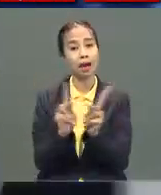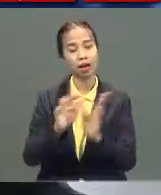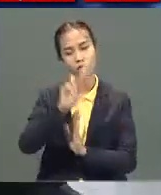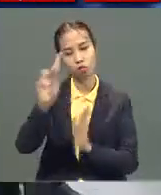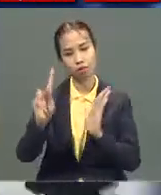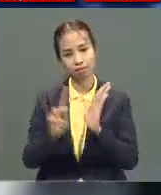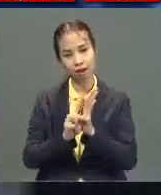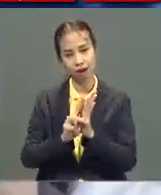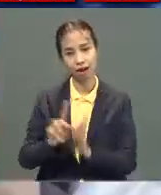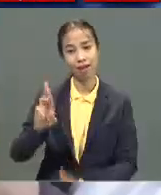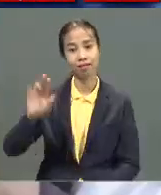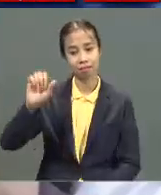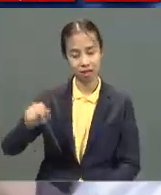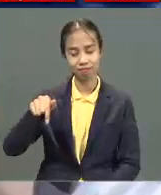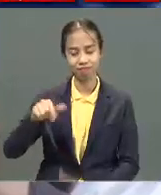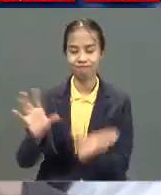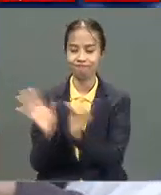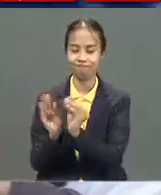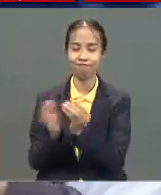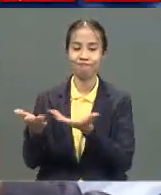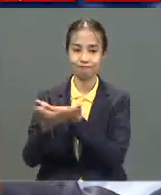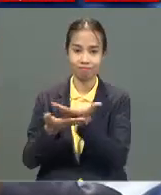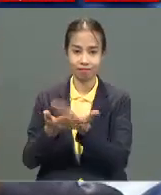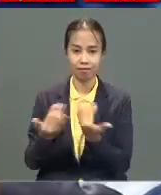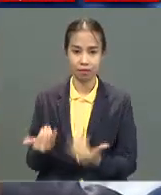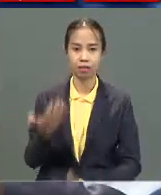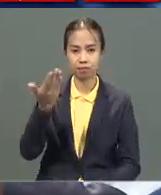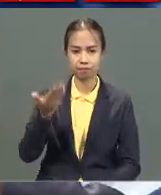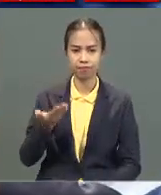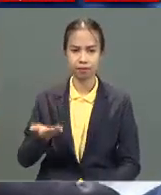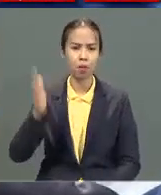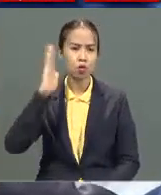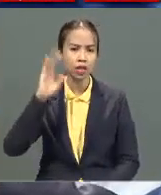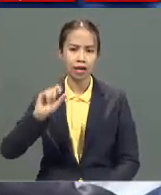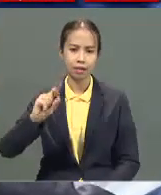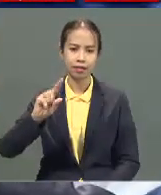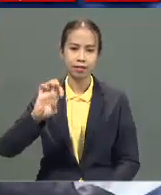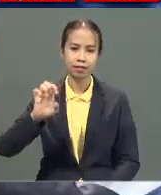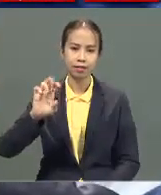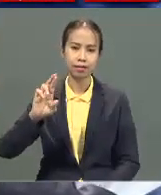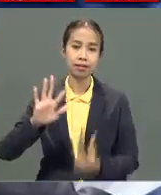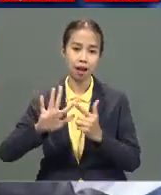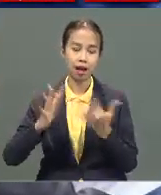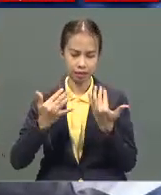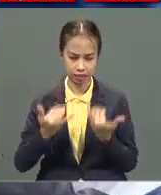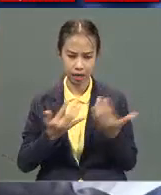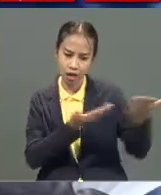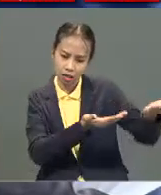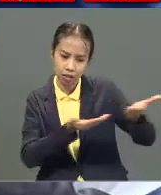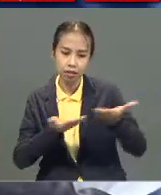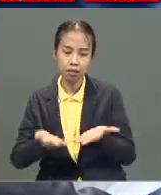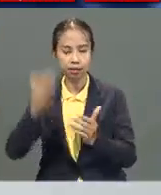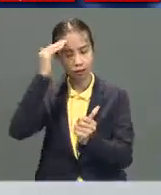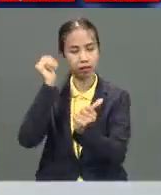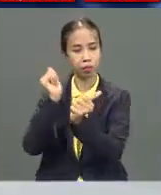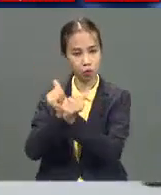ฎหมายสภาผู้แทนราษฎรซึ่งในส่วนของนายศิระเจนจาคะก็บอกค่ะว่าวันนี้เนี่ยเป็นการเชิญตำรวจและอัยการมา